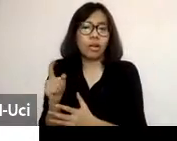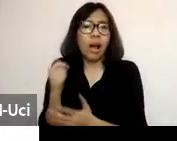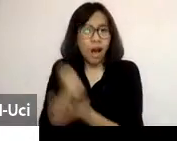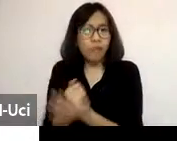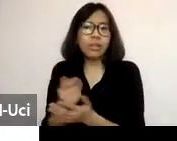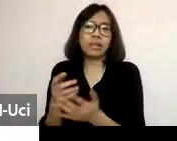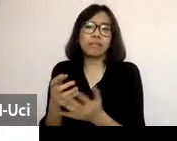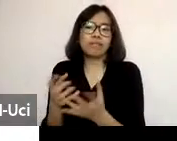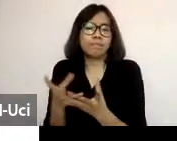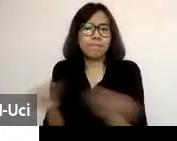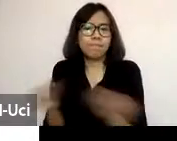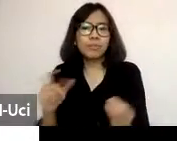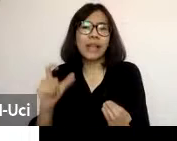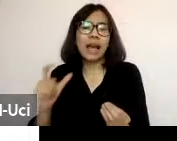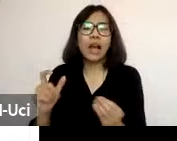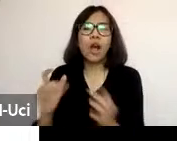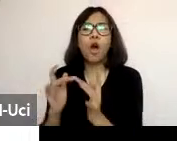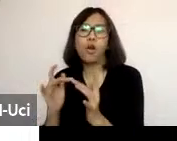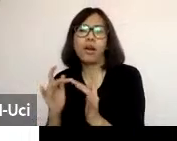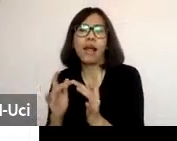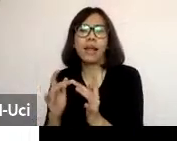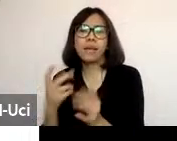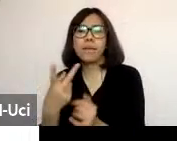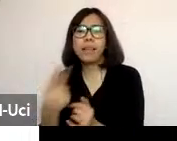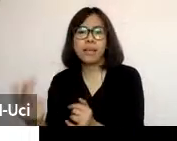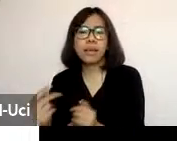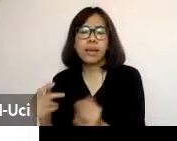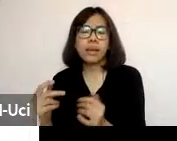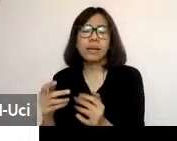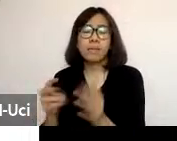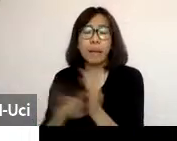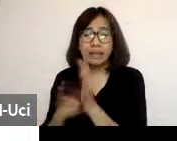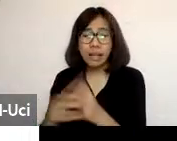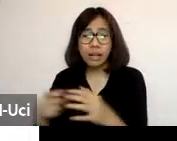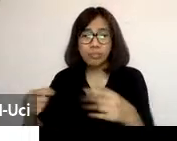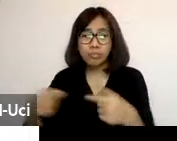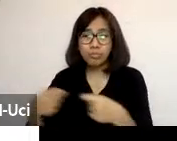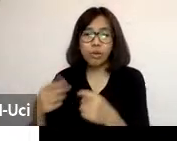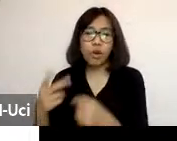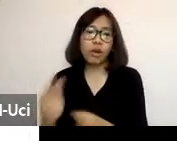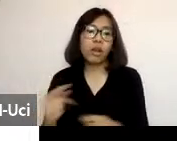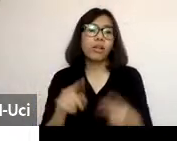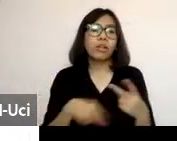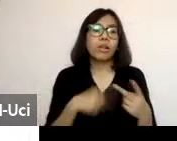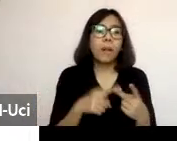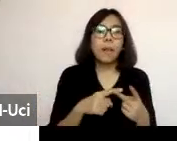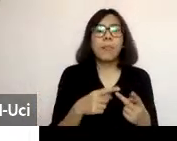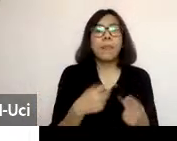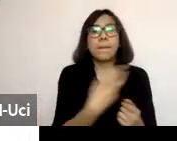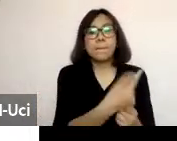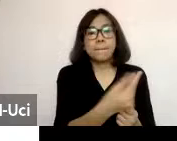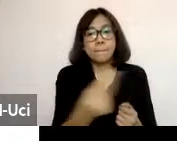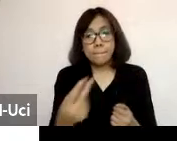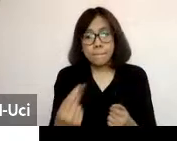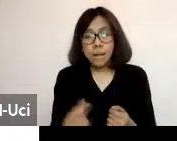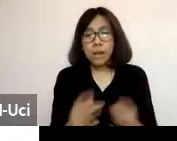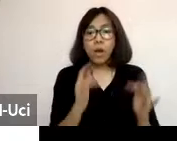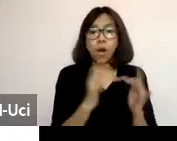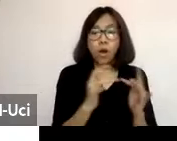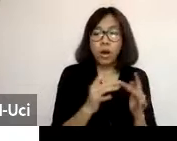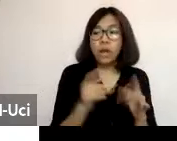juga bentuk inkonsistensi belanjanya melalui jaring digital tetapi bayarnya